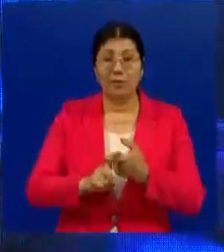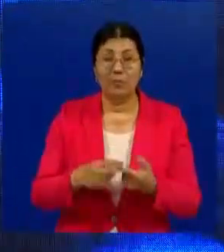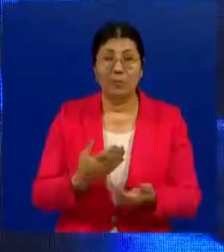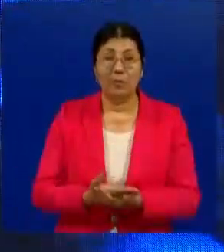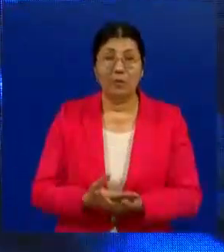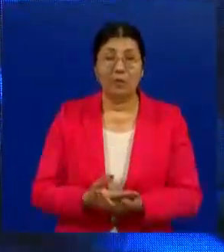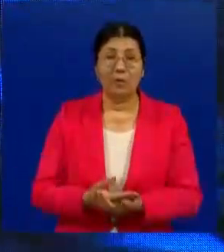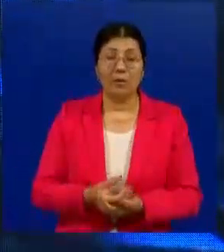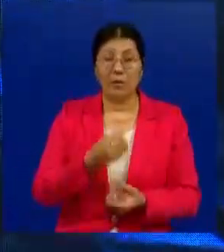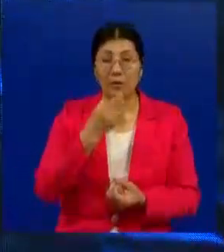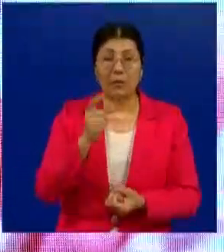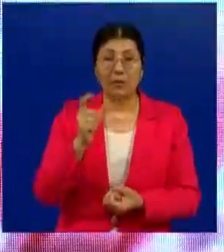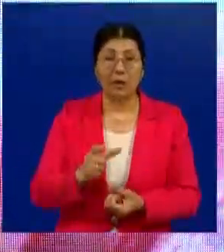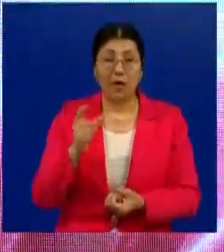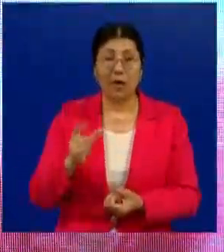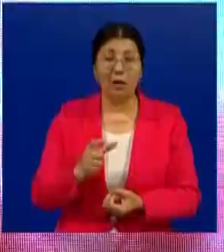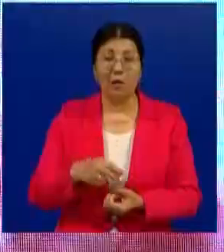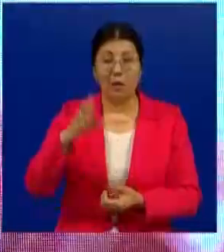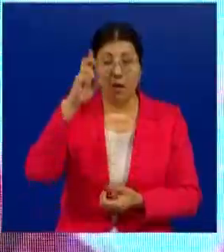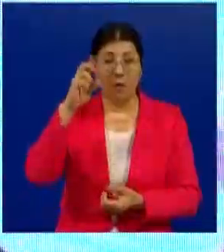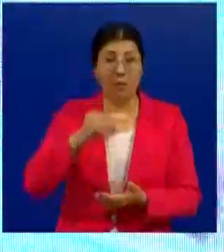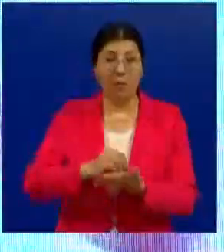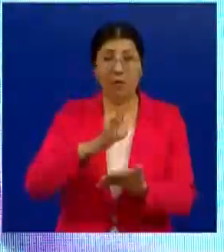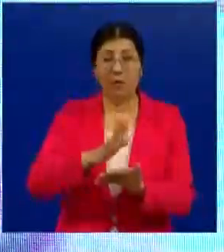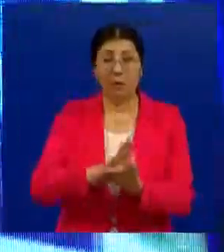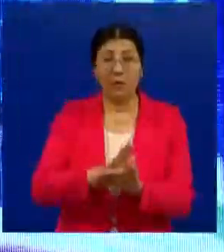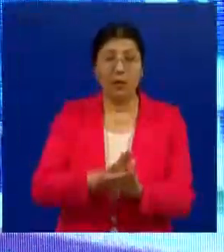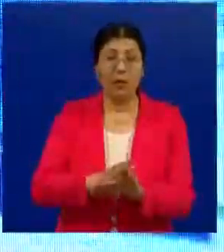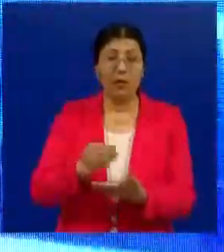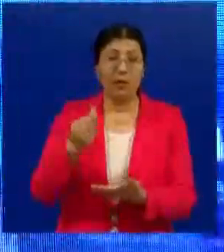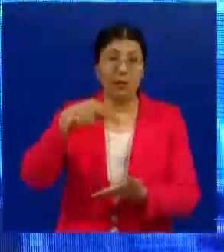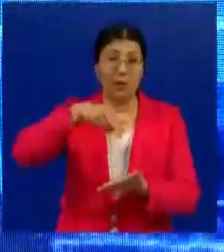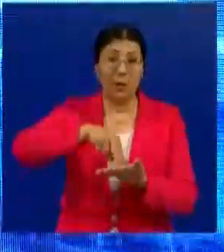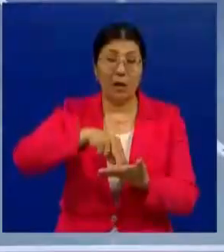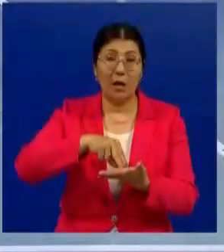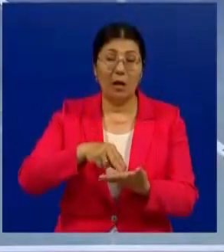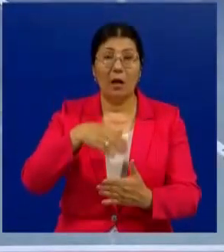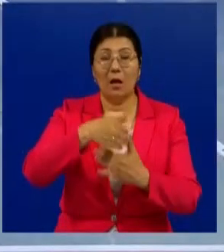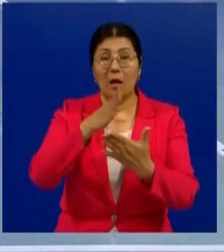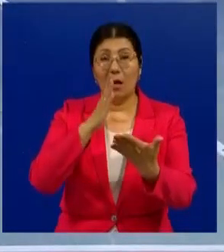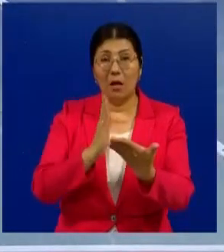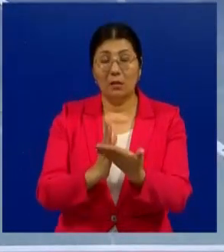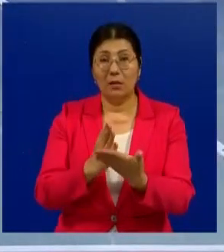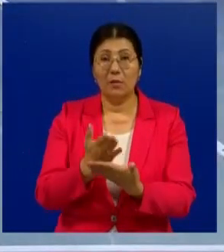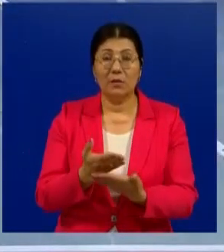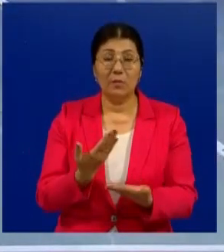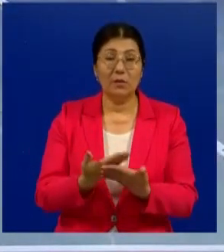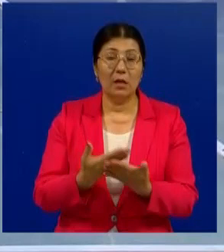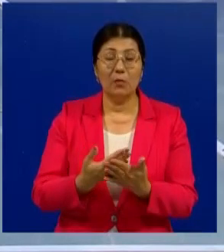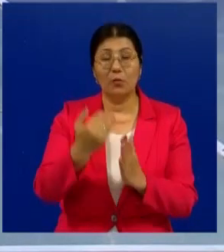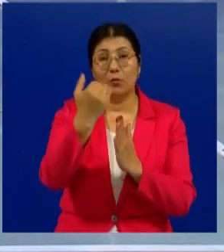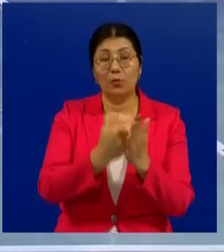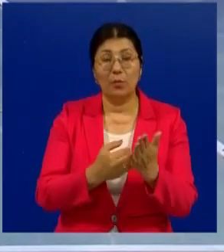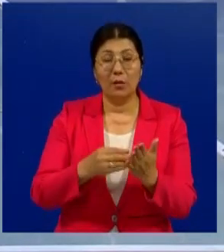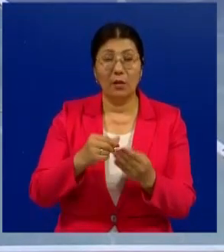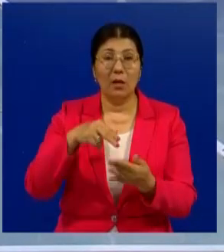мемлекет белгілеген бағаға астықты тапсыртады. Егер ол бірақ мемлекет белгілеген баға, ол шаруаға тиімсіз, ол өте төмен бағамен